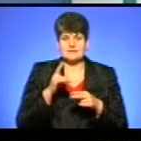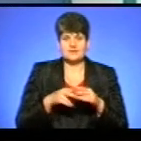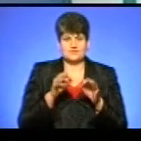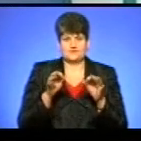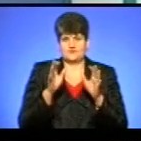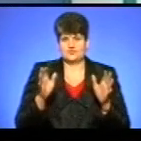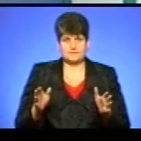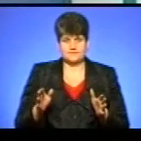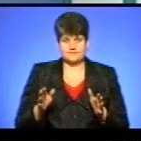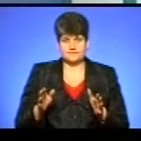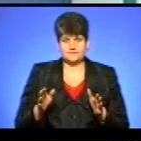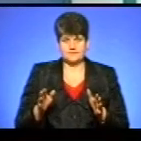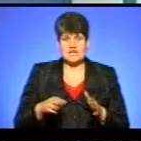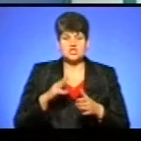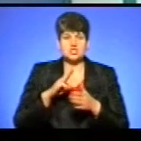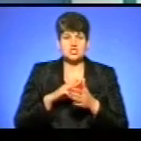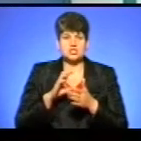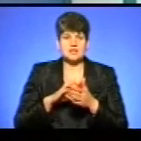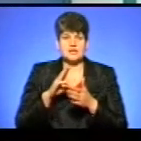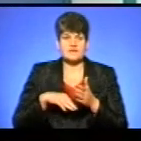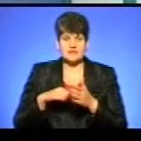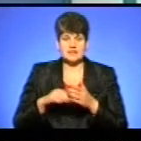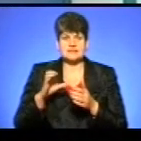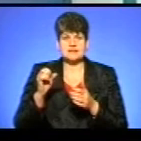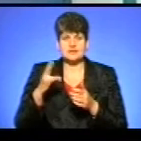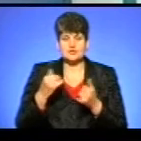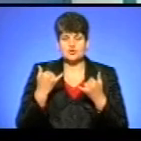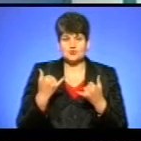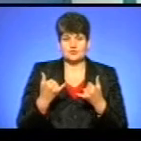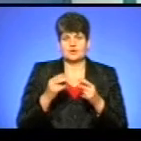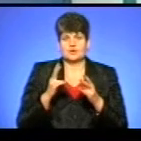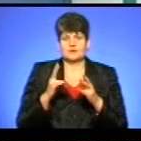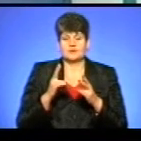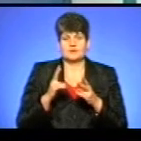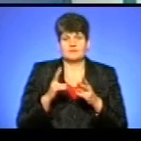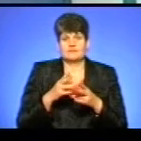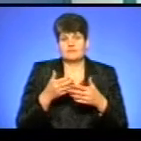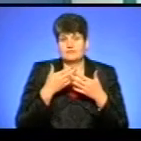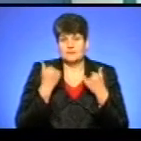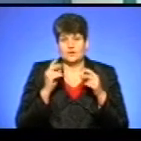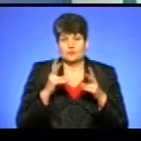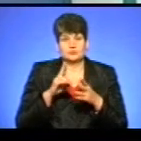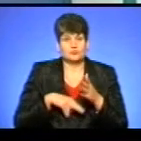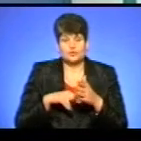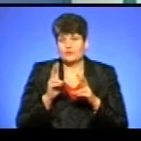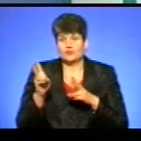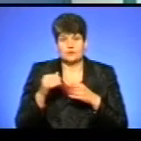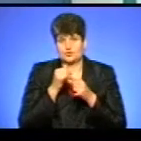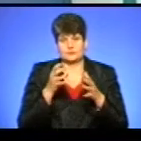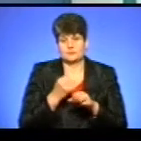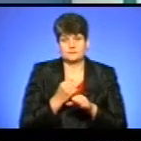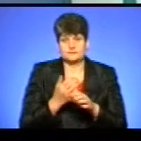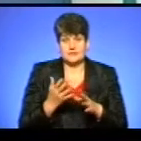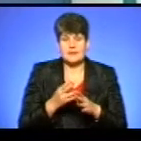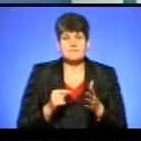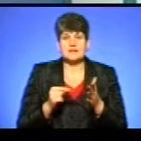нічим. Штрафні санкції до таких водіїв сьогодні відсутні, ні податково, ніхто їх не може застосувати. Тому мета зміни